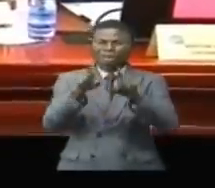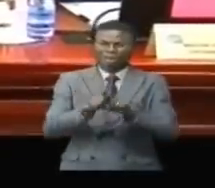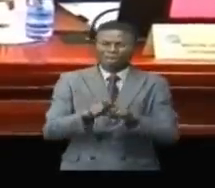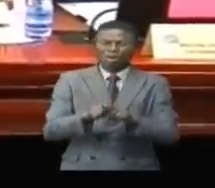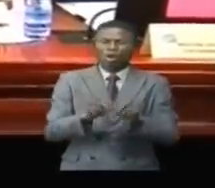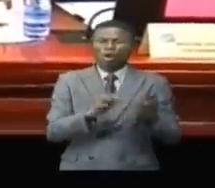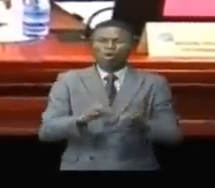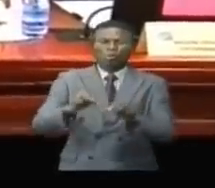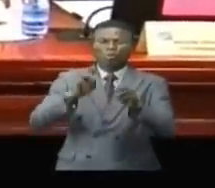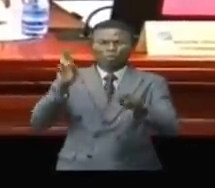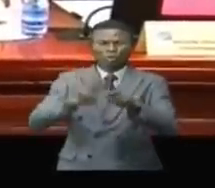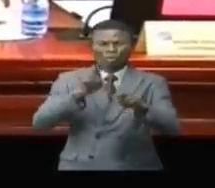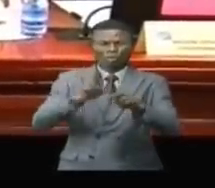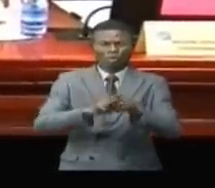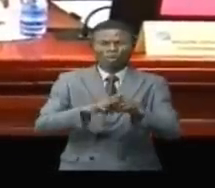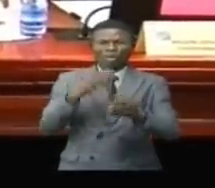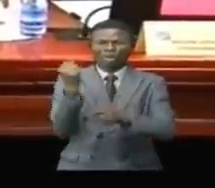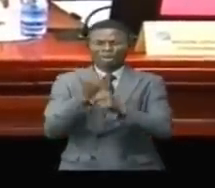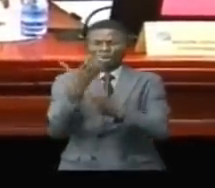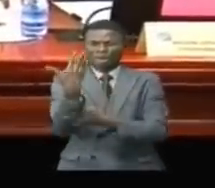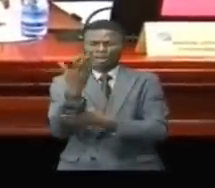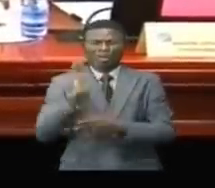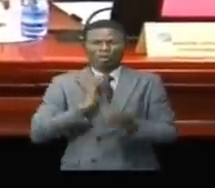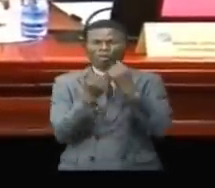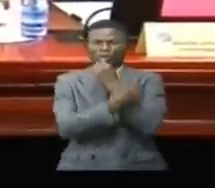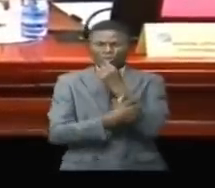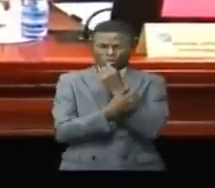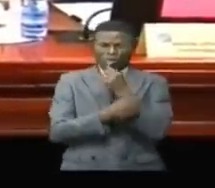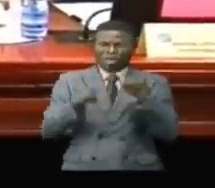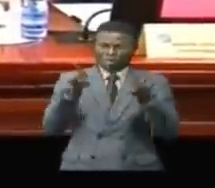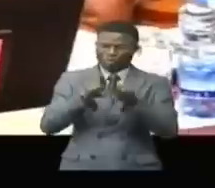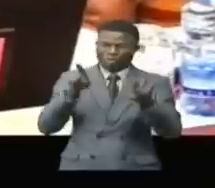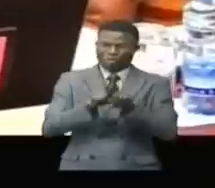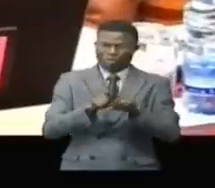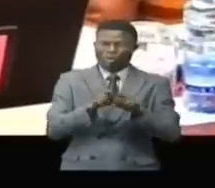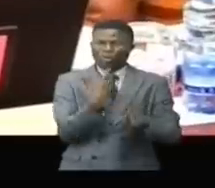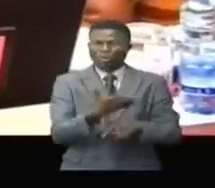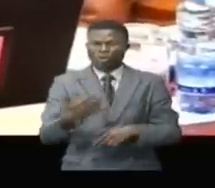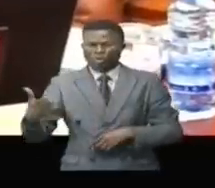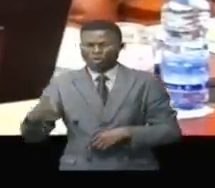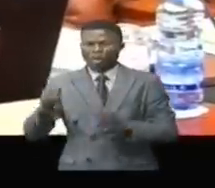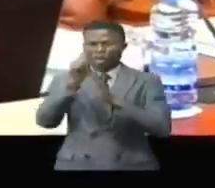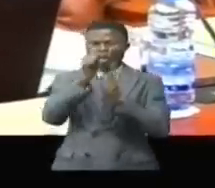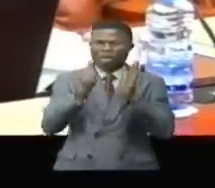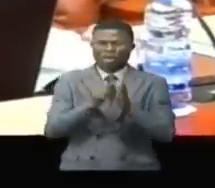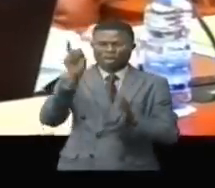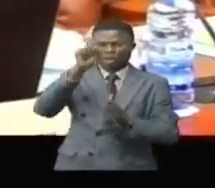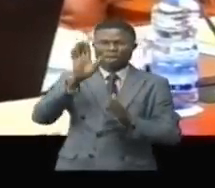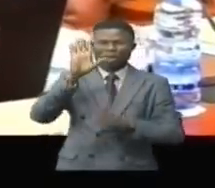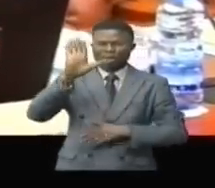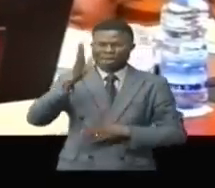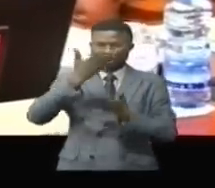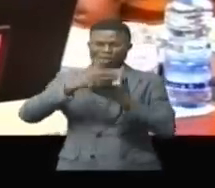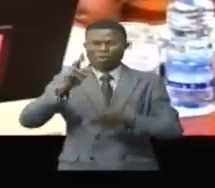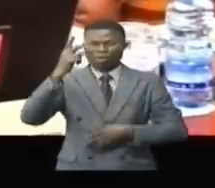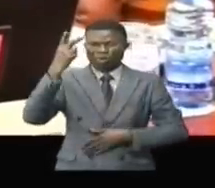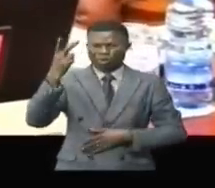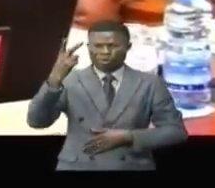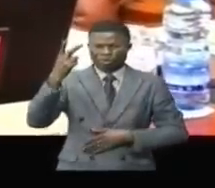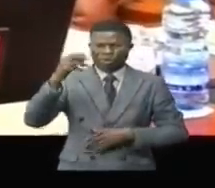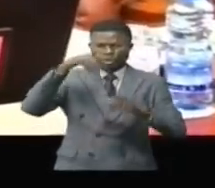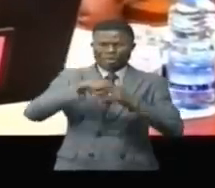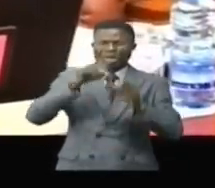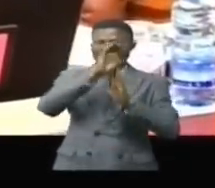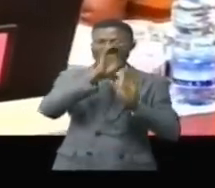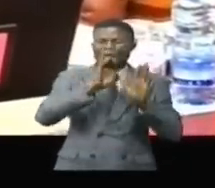modalités d'exercice de l'artisanat dans notre pays conformément aux dispositions de l'article 35 alinéa 2 de la